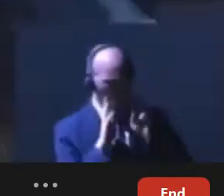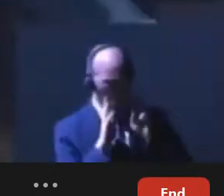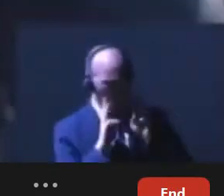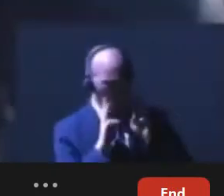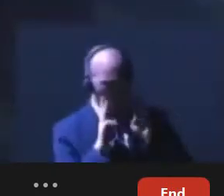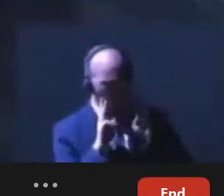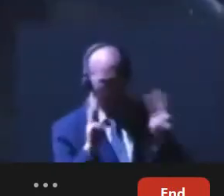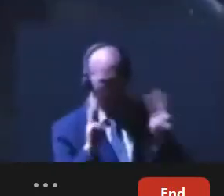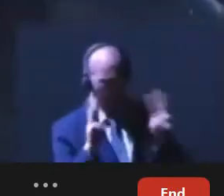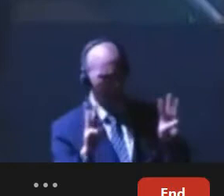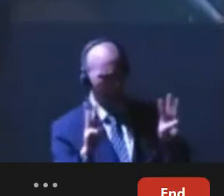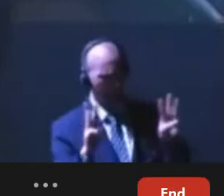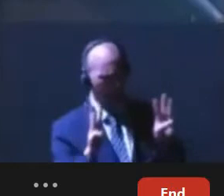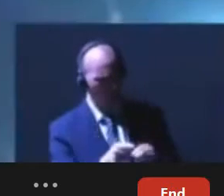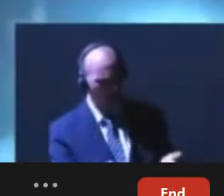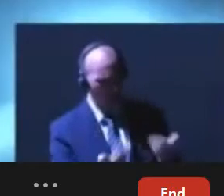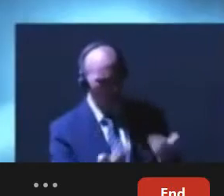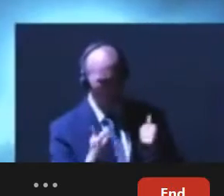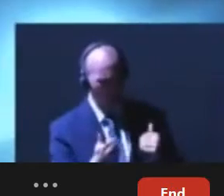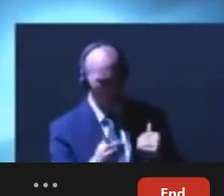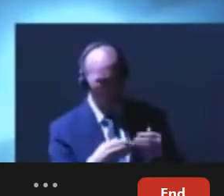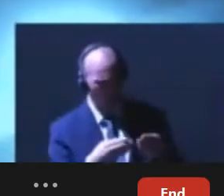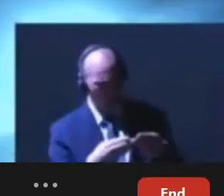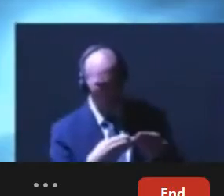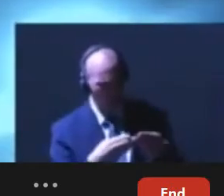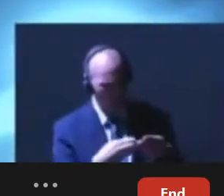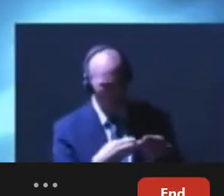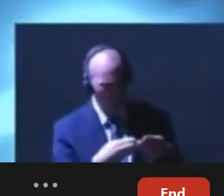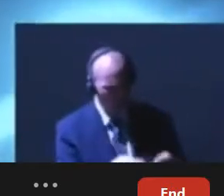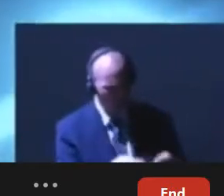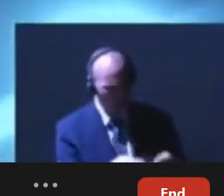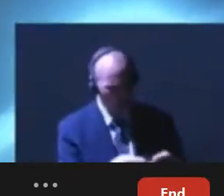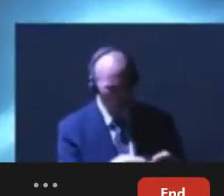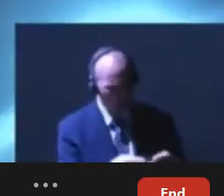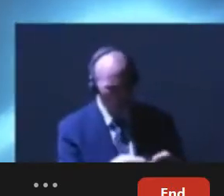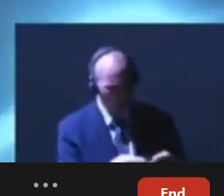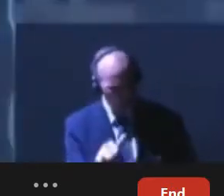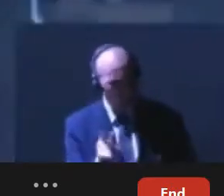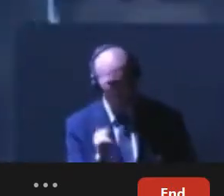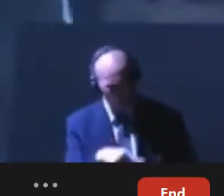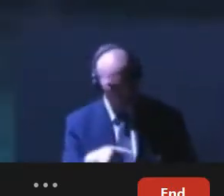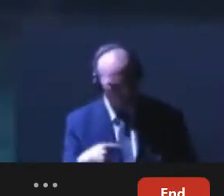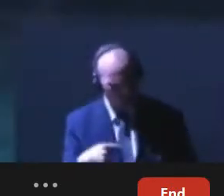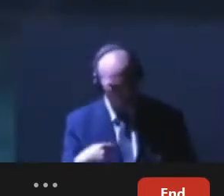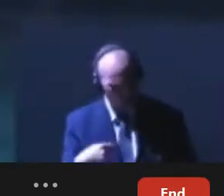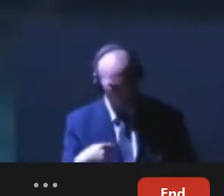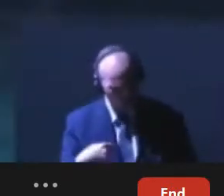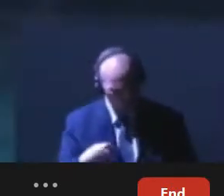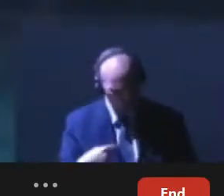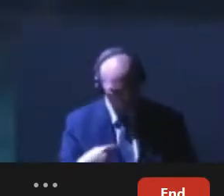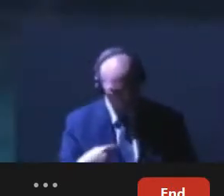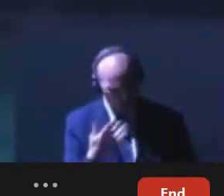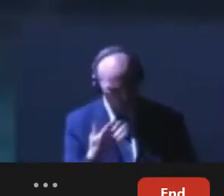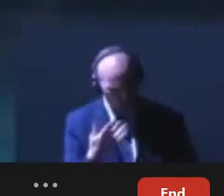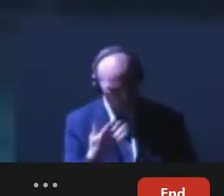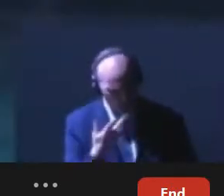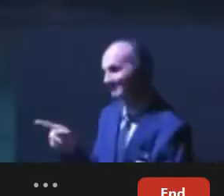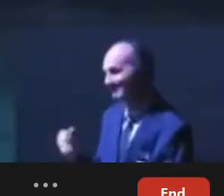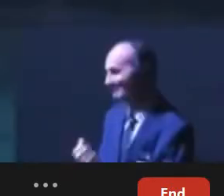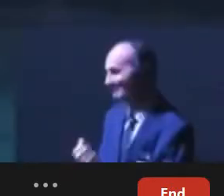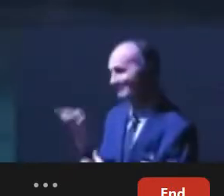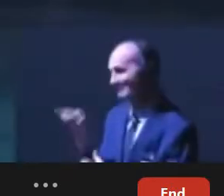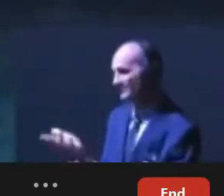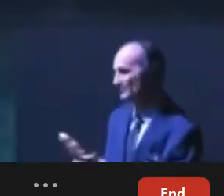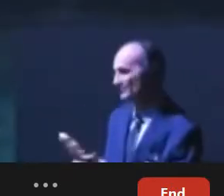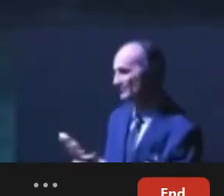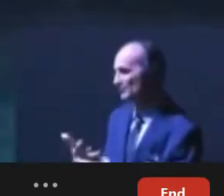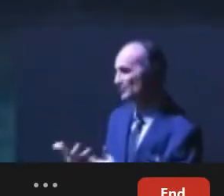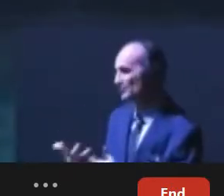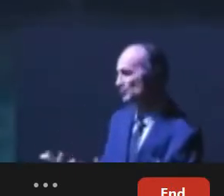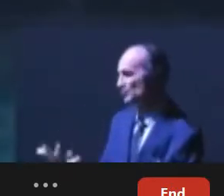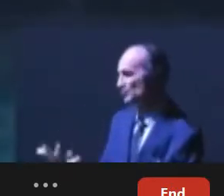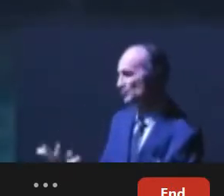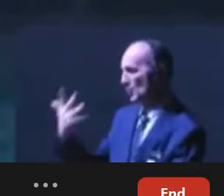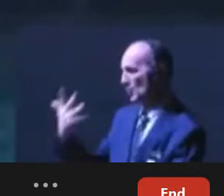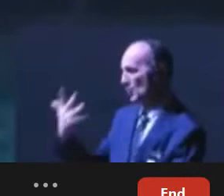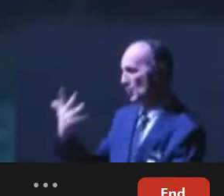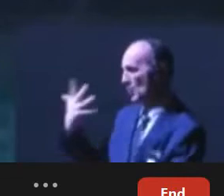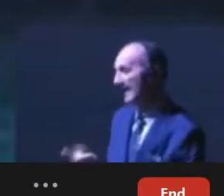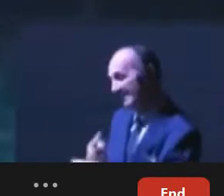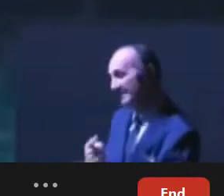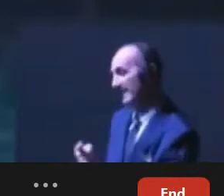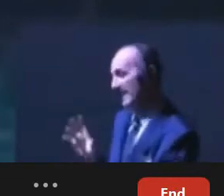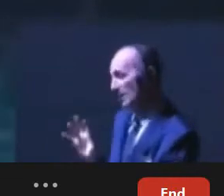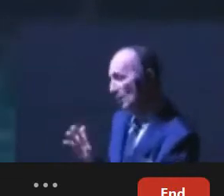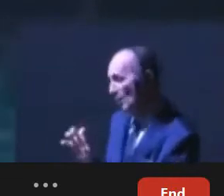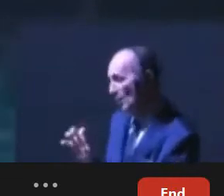mà, đây là cái thuyền của ông mà tôi cũng muốn. Tôi bảo không vấn đề gì đâu, nhưng mà anh đã bị tụt hậu 5 năm rồi, để đuổi theo được thì anh phải tăng